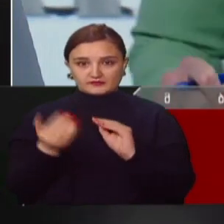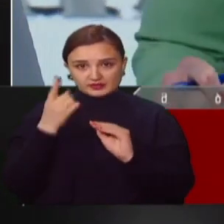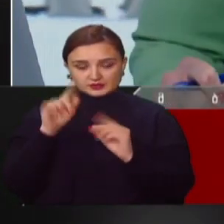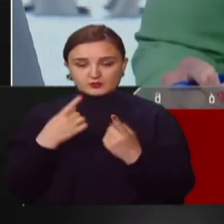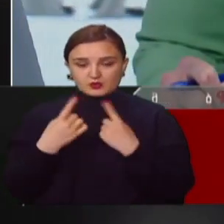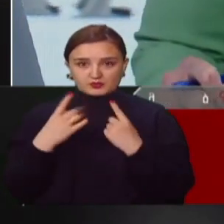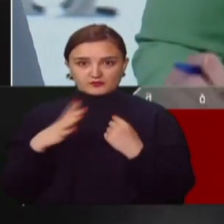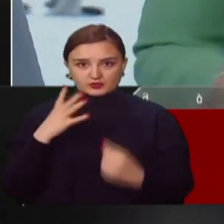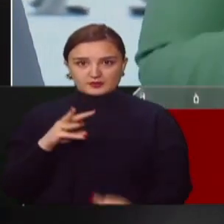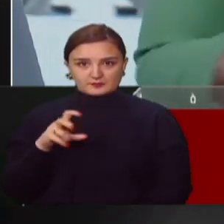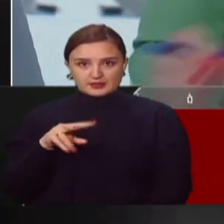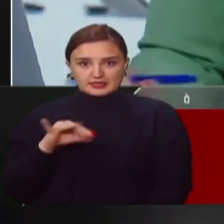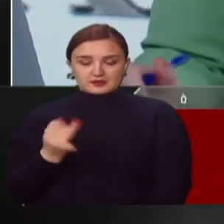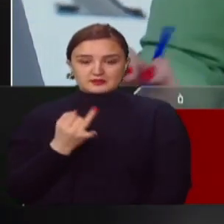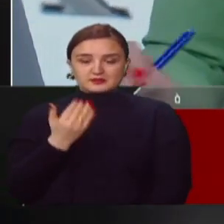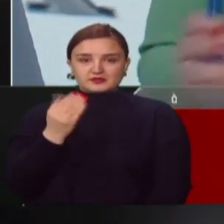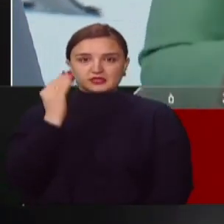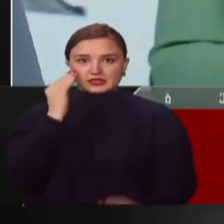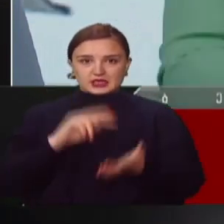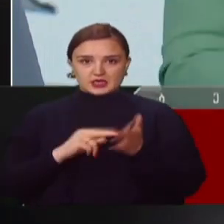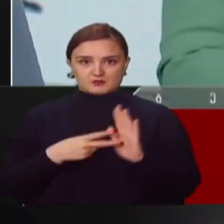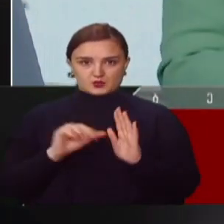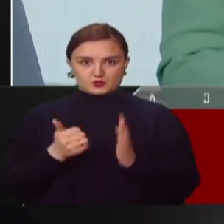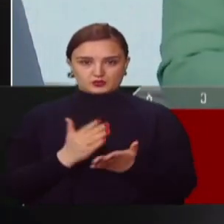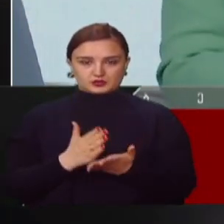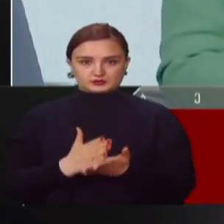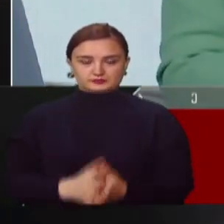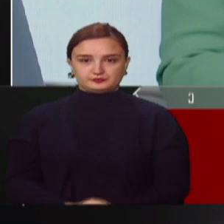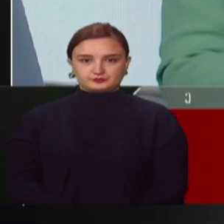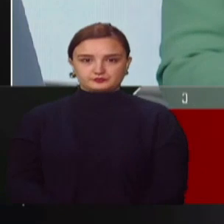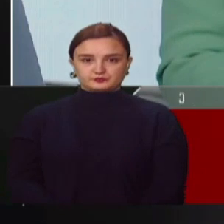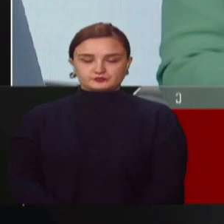mola parake panica, melia, stan, mai intercept rogoria, cu anigek, mai bida, șef aseb.